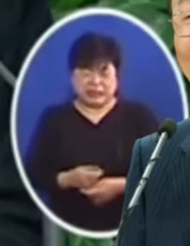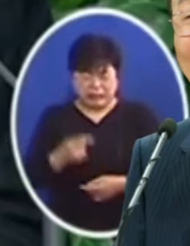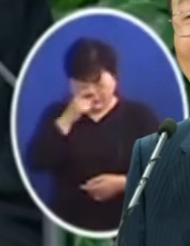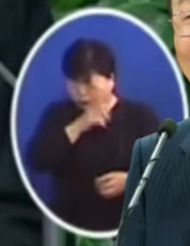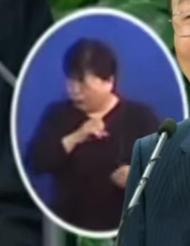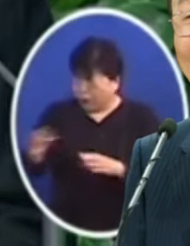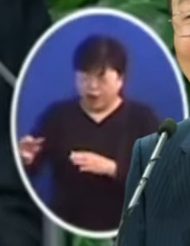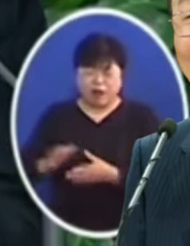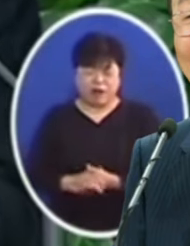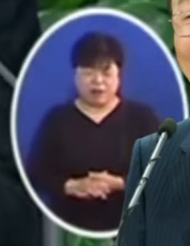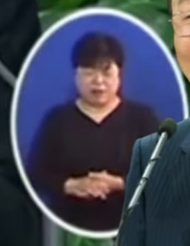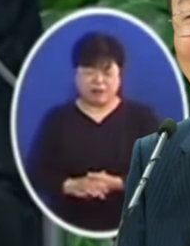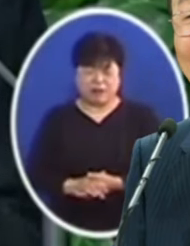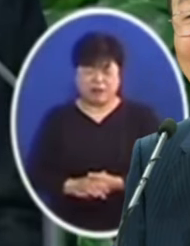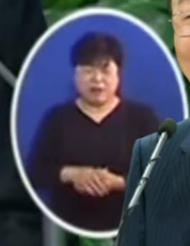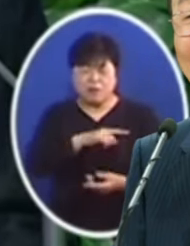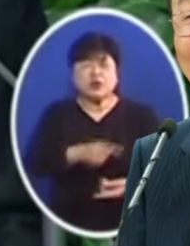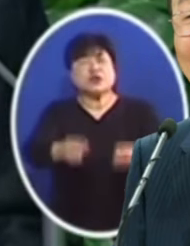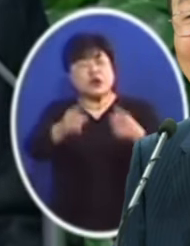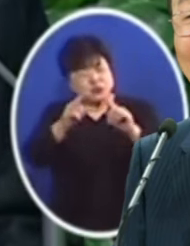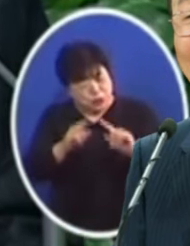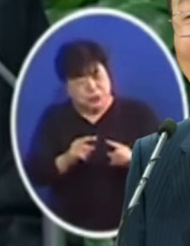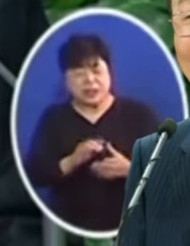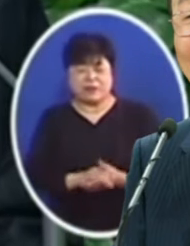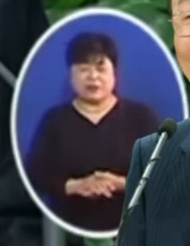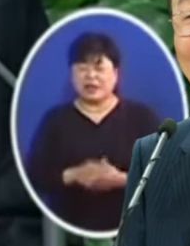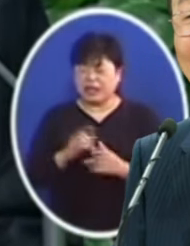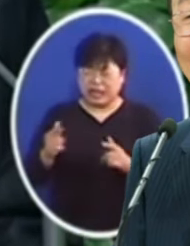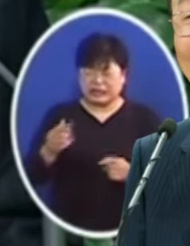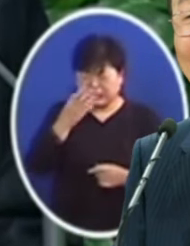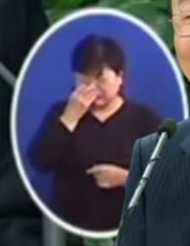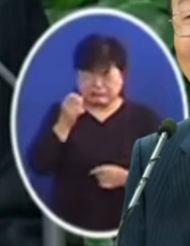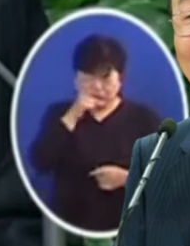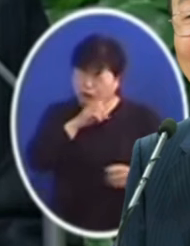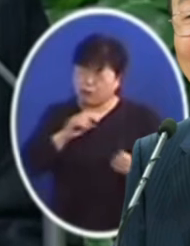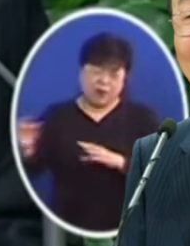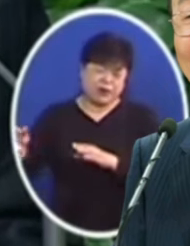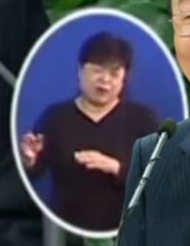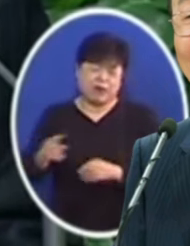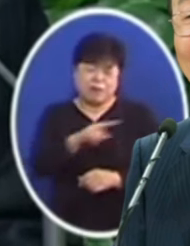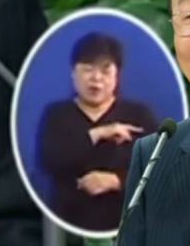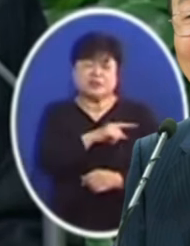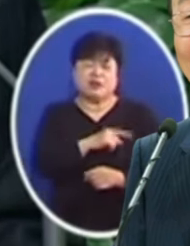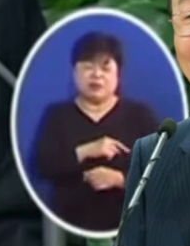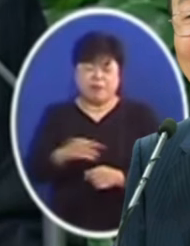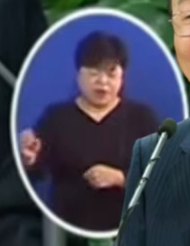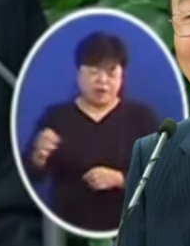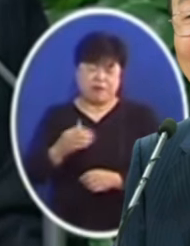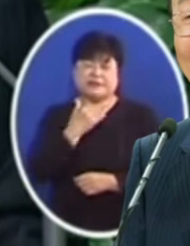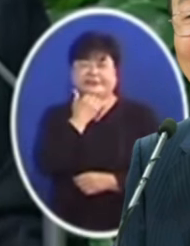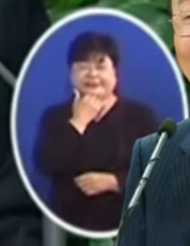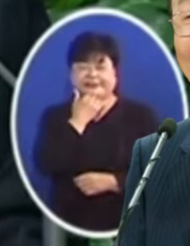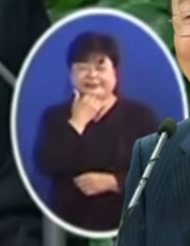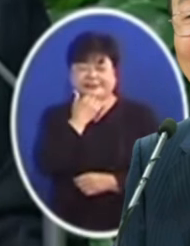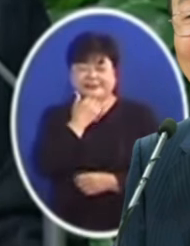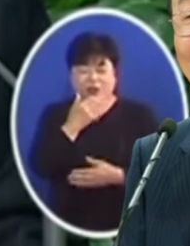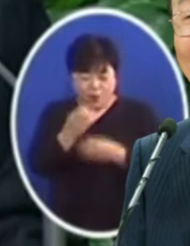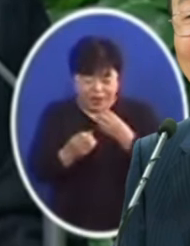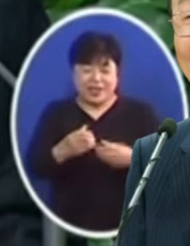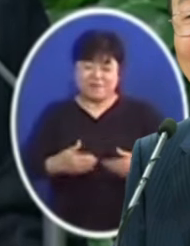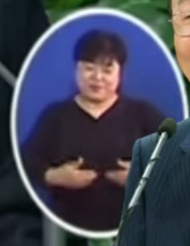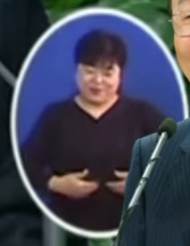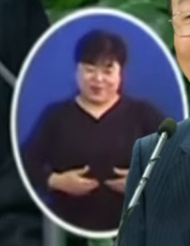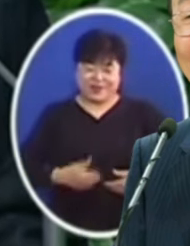치워라. 아니, 뭐 먼저 들어오십시오, 그냥. 아니야, 쓰레기부터 치울 때까지 내가 기다리마. 그러므로 회개가 필요한